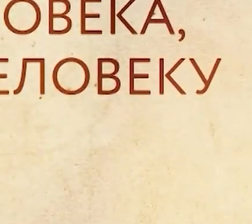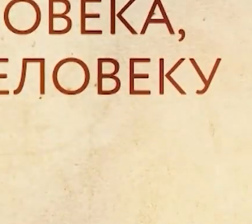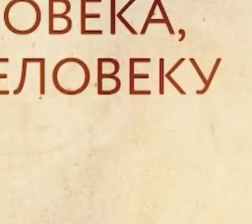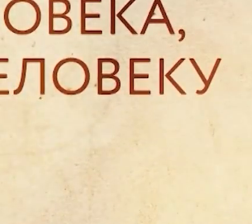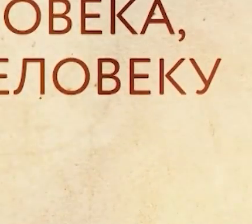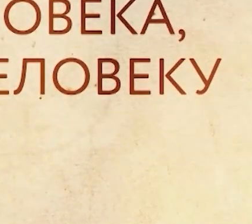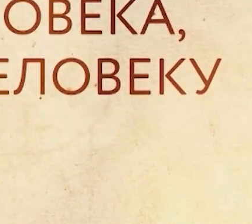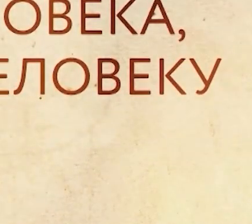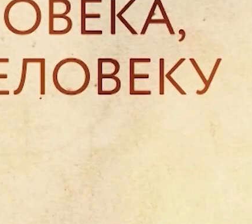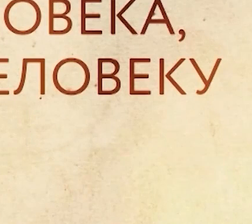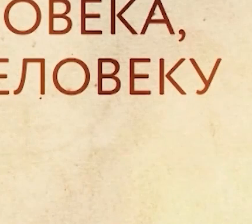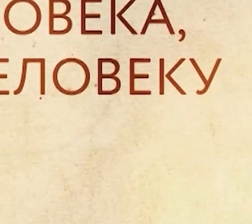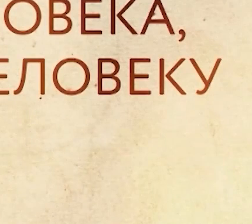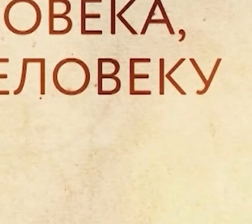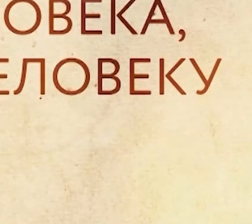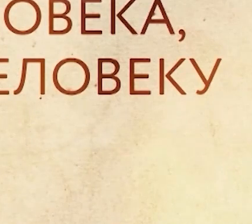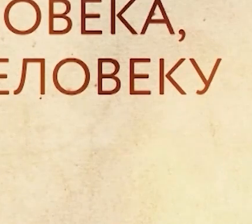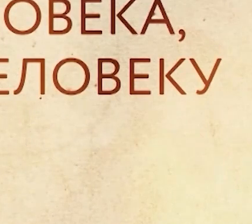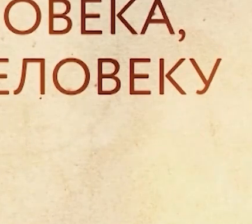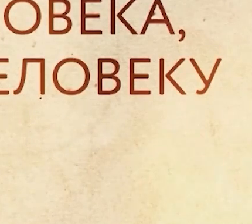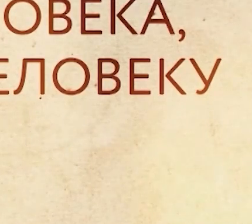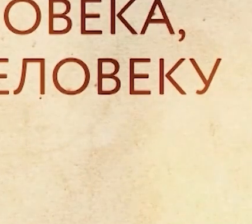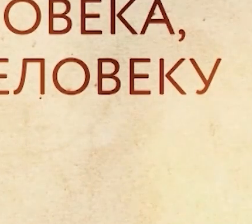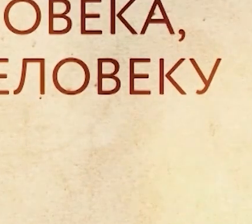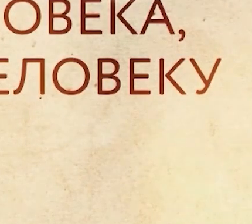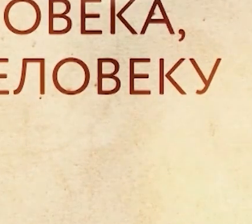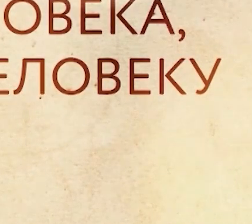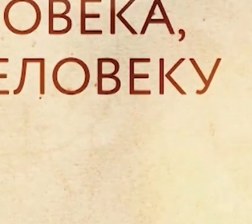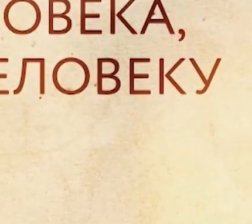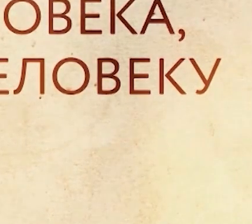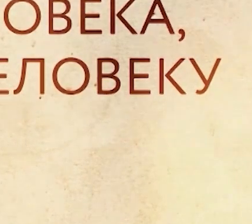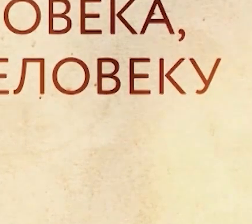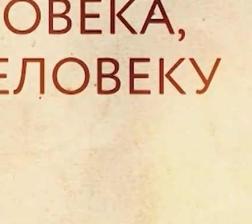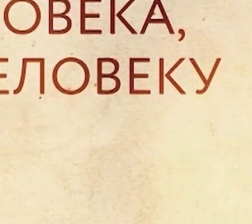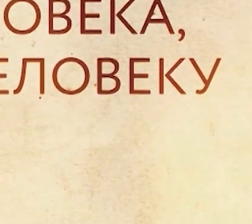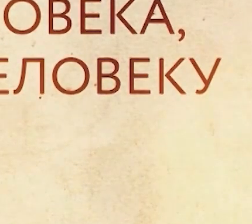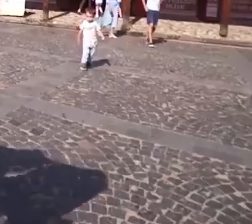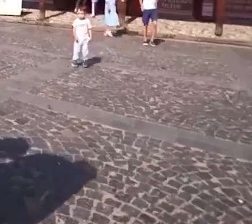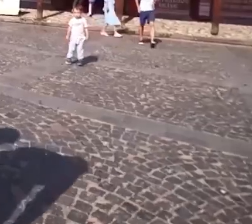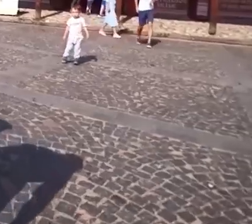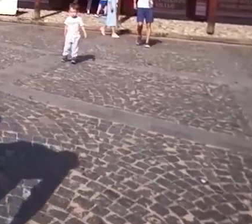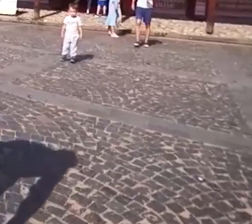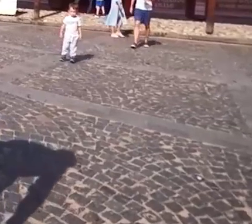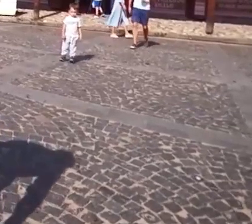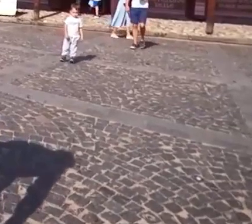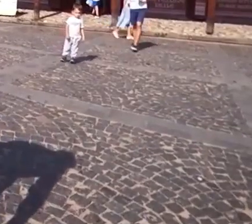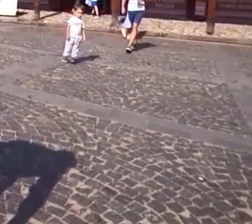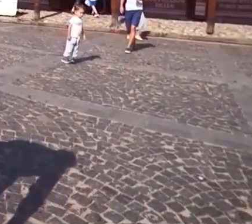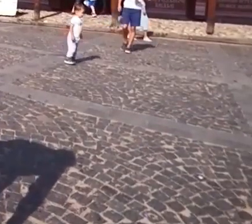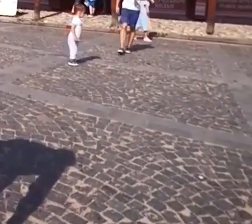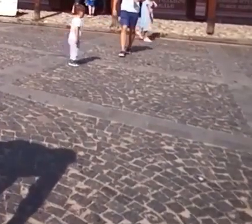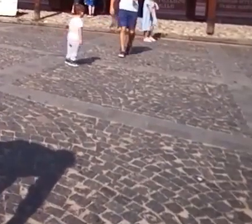примирения Бога и человека, явление любви Бога к человеку. Вас приветствует